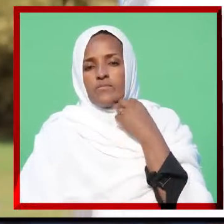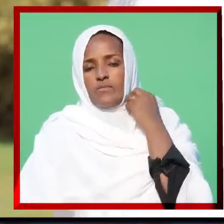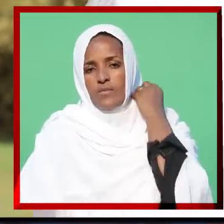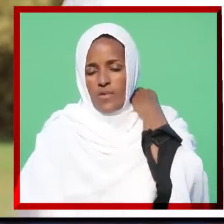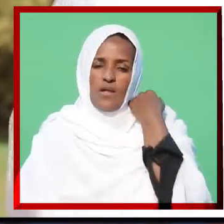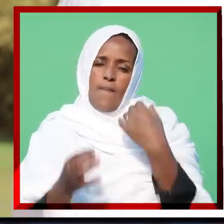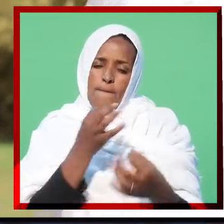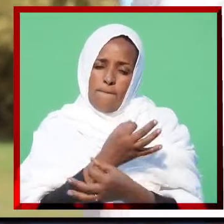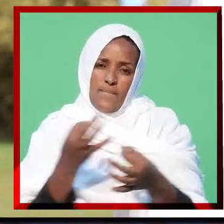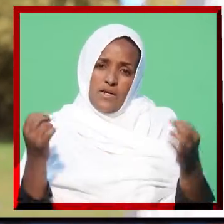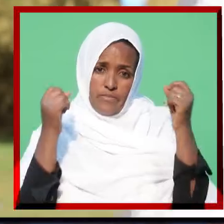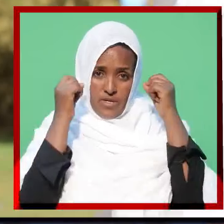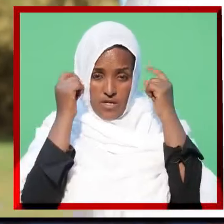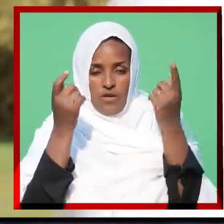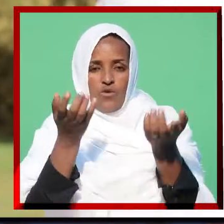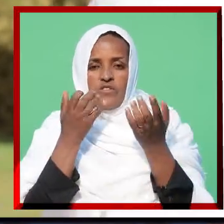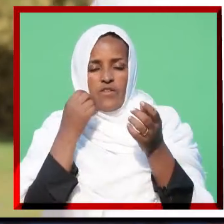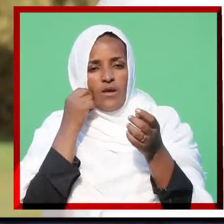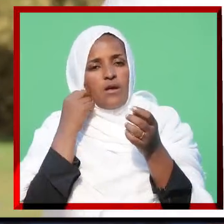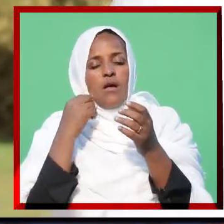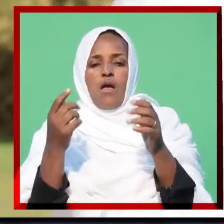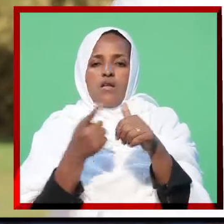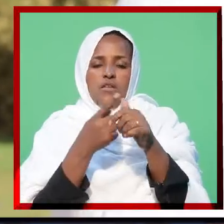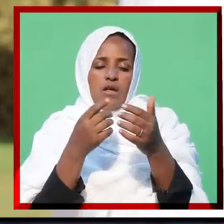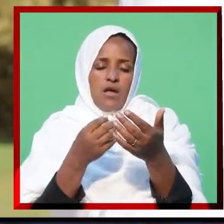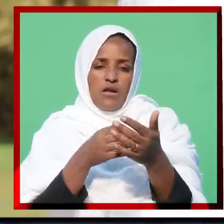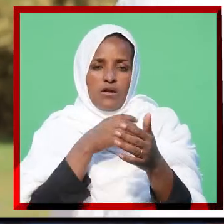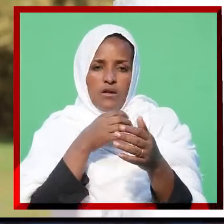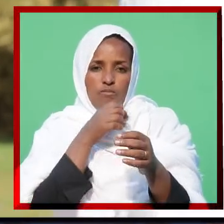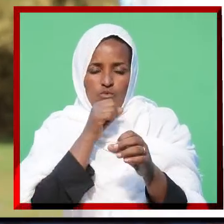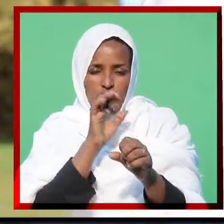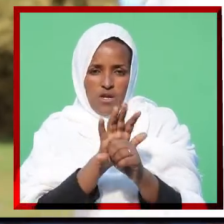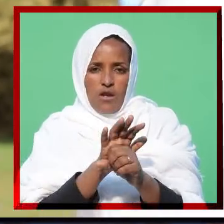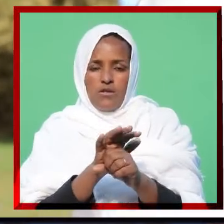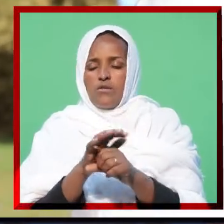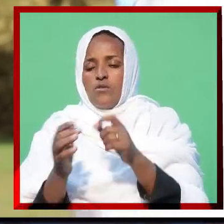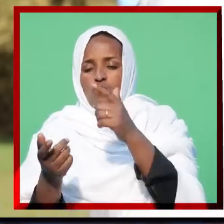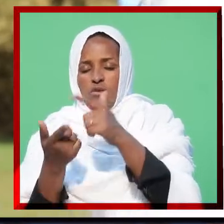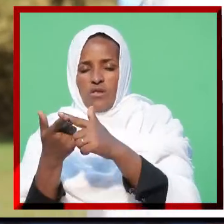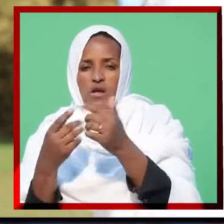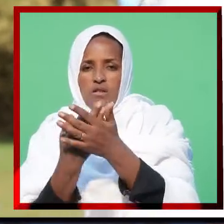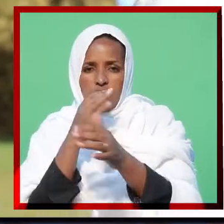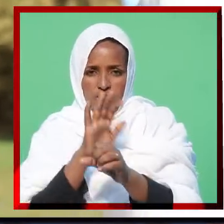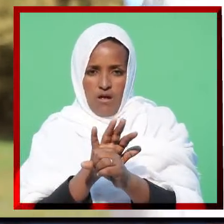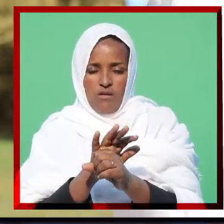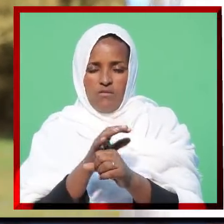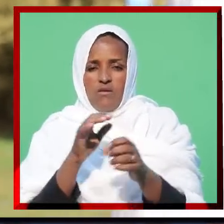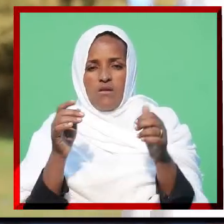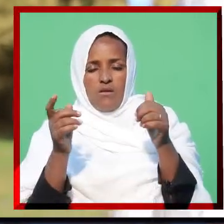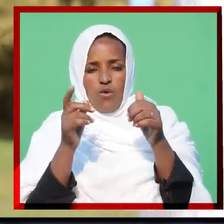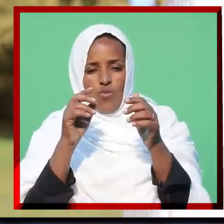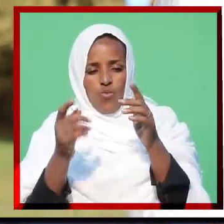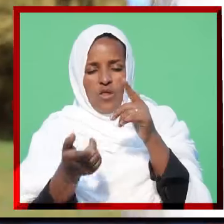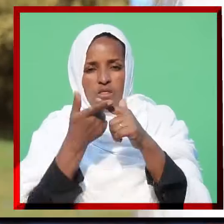በደንብ እንድንረዳው ከተፈለገ አንደኛ ከብሉይ ኪዳን ሁለተኛ ከአዲስ ኪዳን ሁለት ጥቅሶችን ለዚህ ምን ነው ለምሳሌ